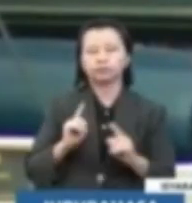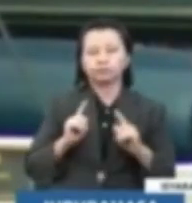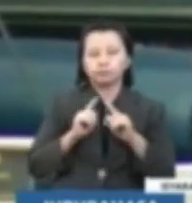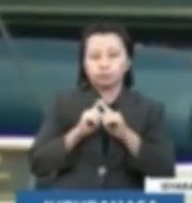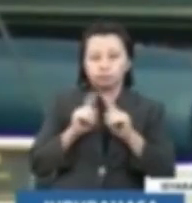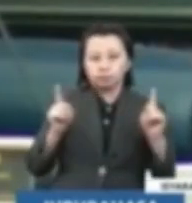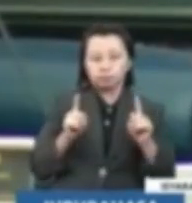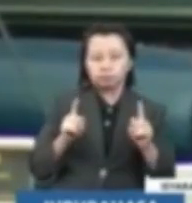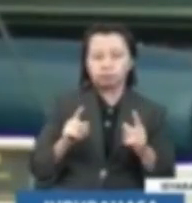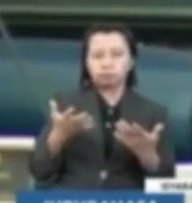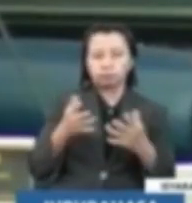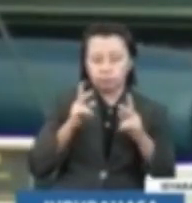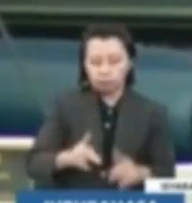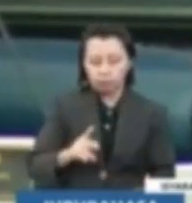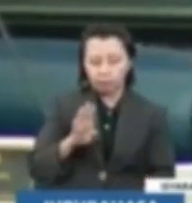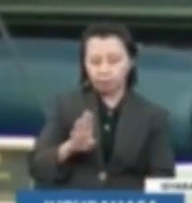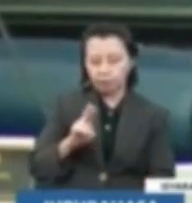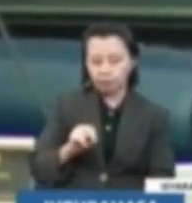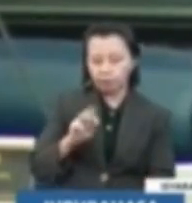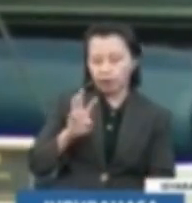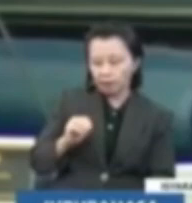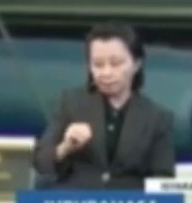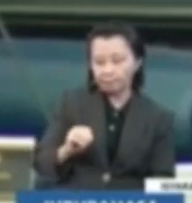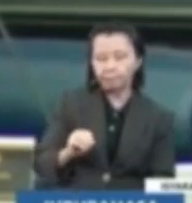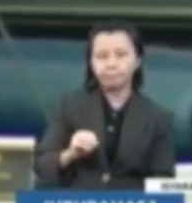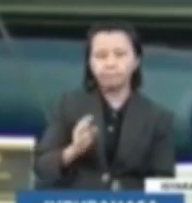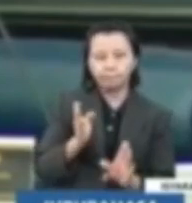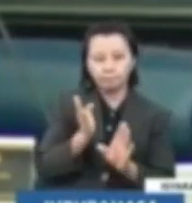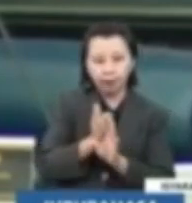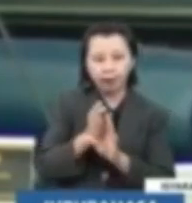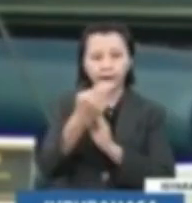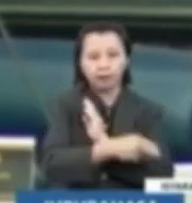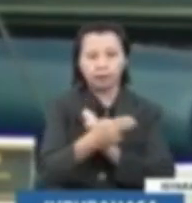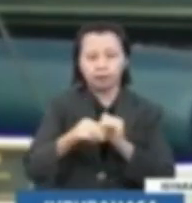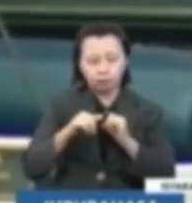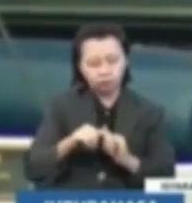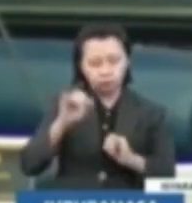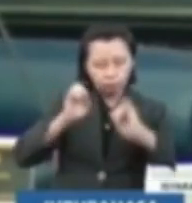Namun begitu, pihak BNM akan terus